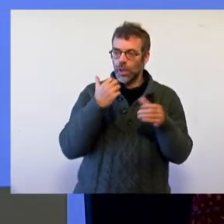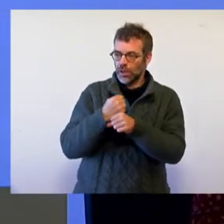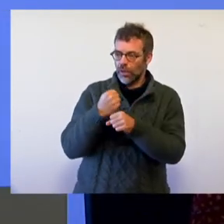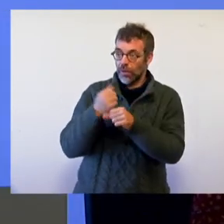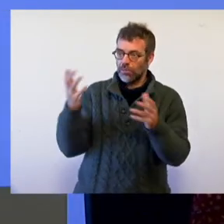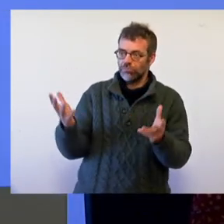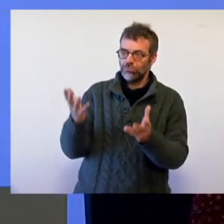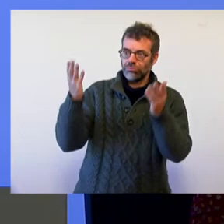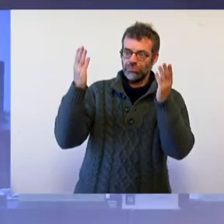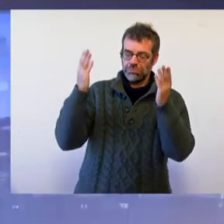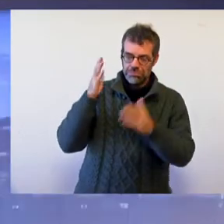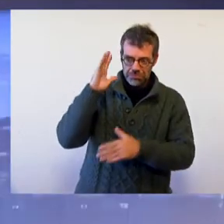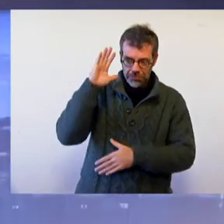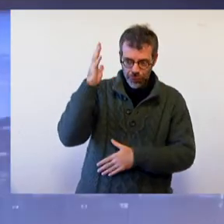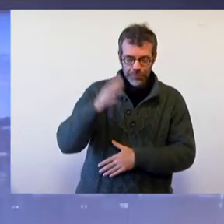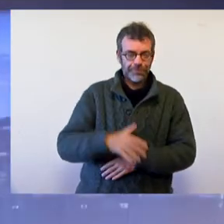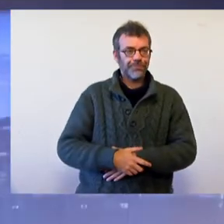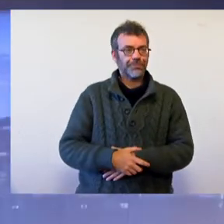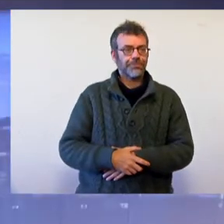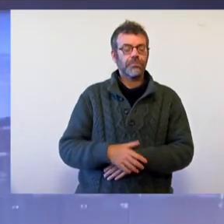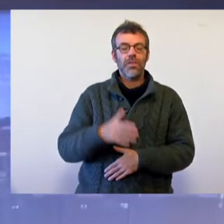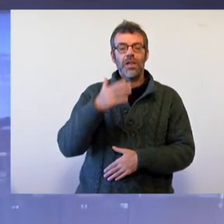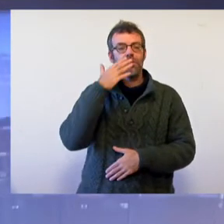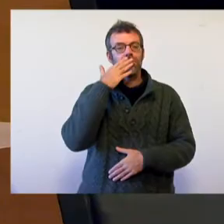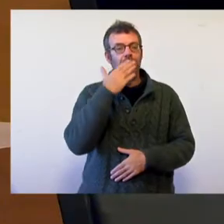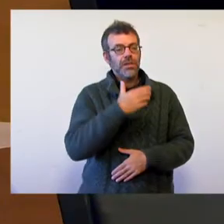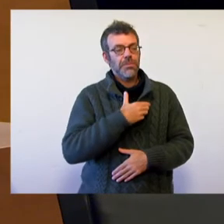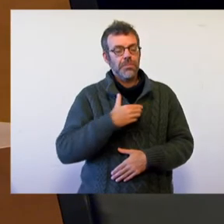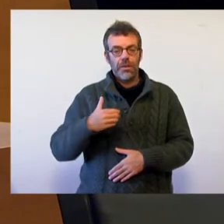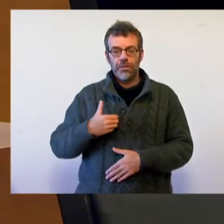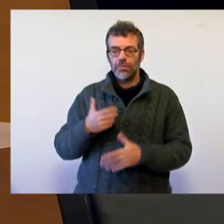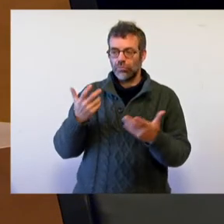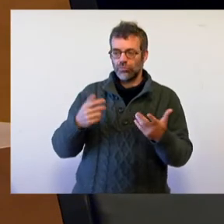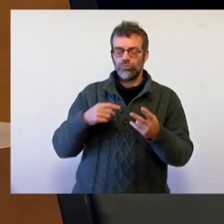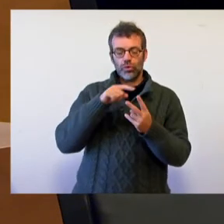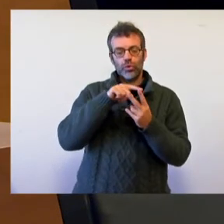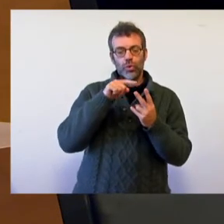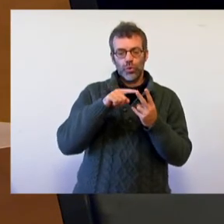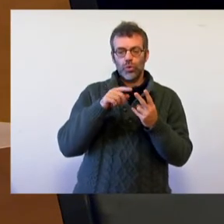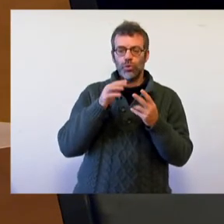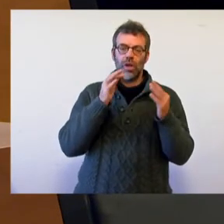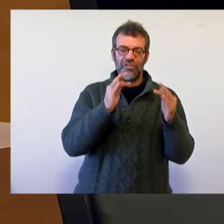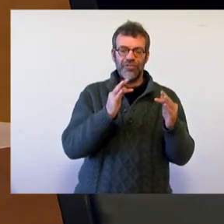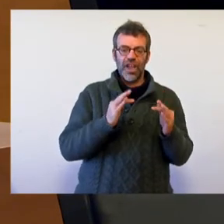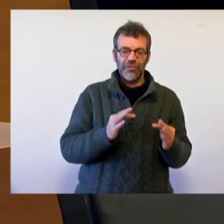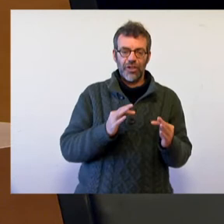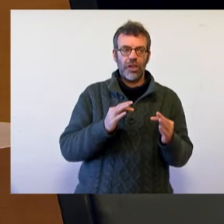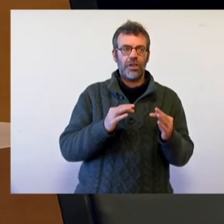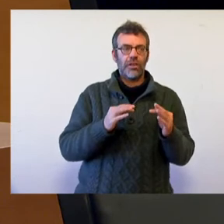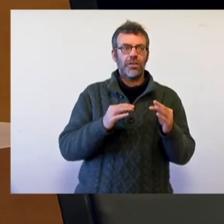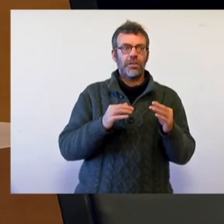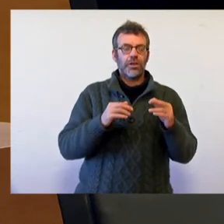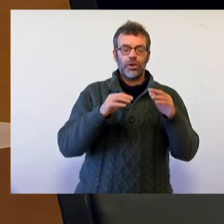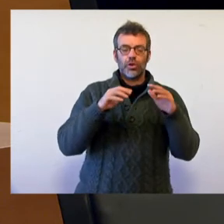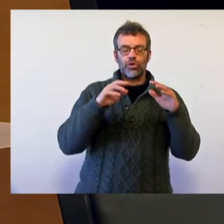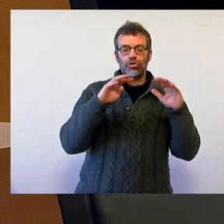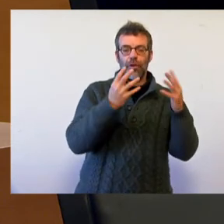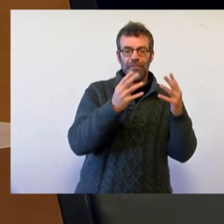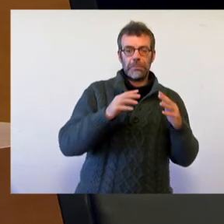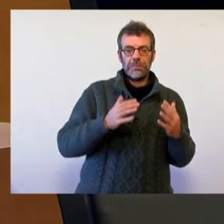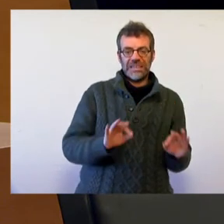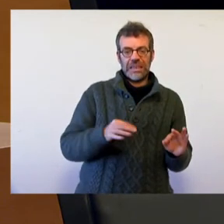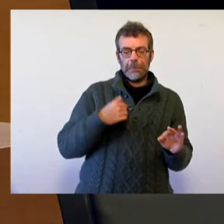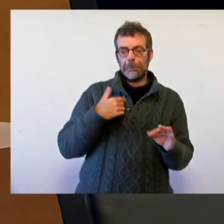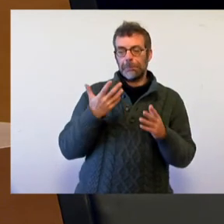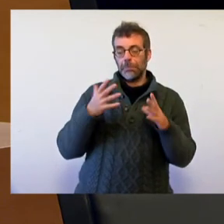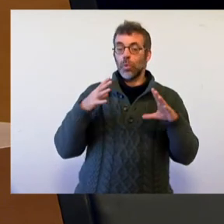Bien, merci M. le maire. M. le maire, mes chers collègues, les deux affaires que je vais vous rapporter, en l'occurrence l'affaire 9 et l'affaire 10, je me